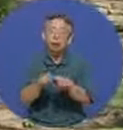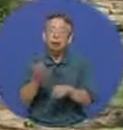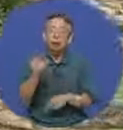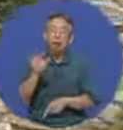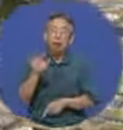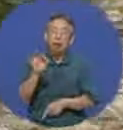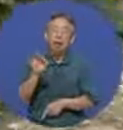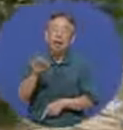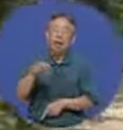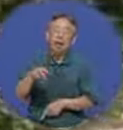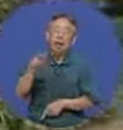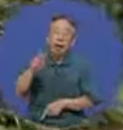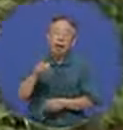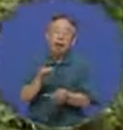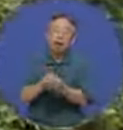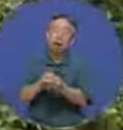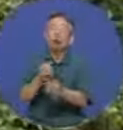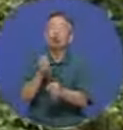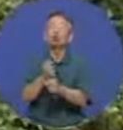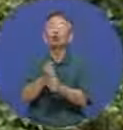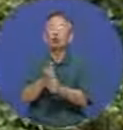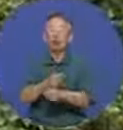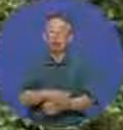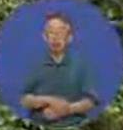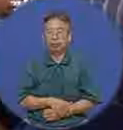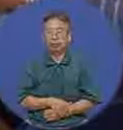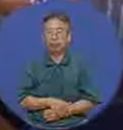は行ってきます。楽しみ。